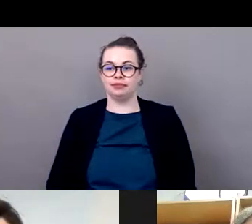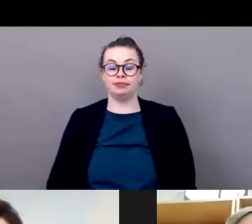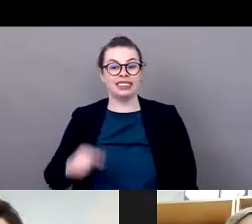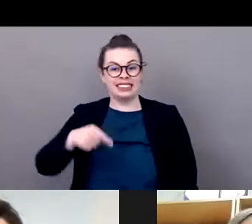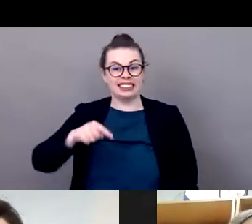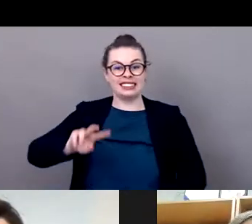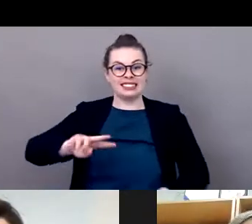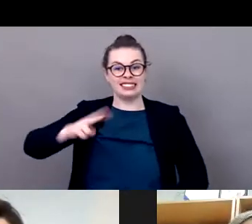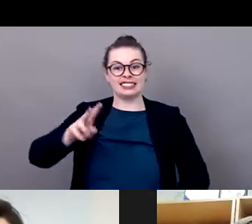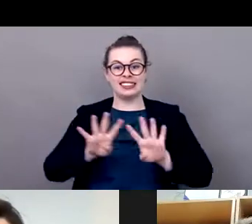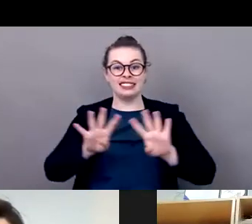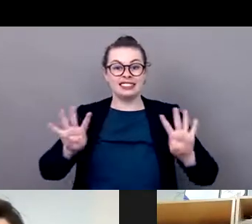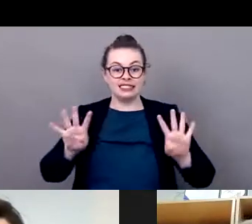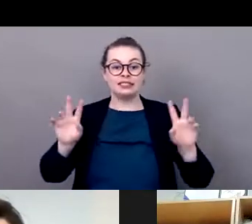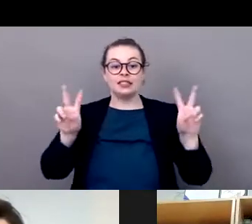séance